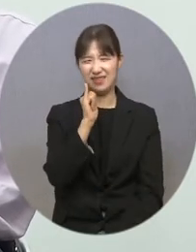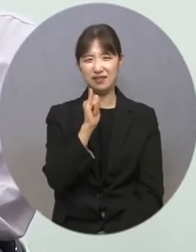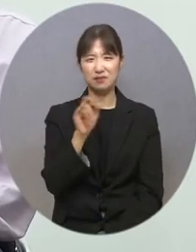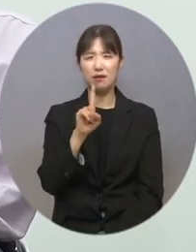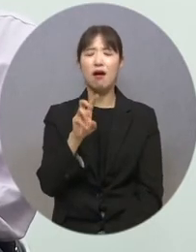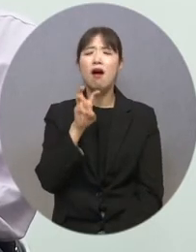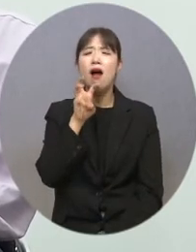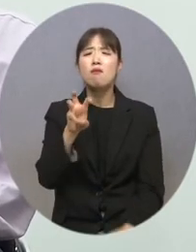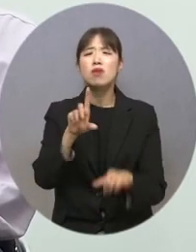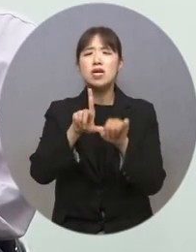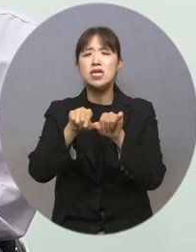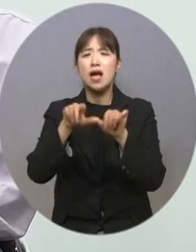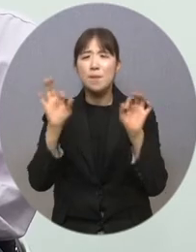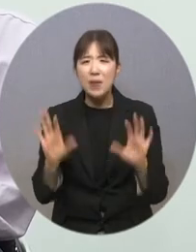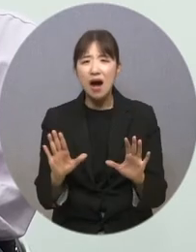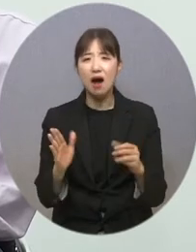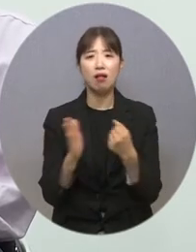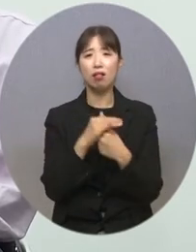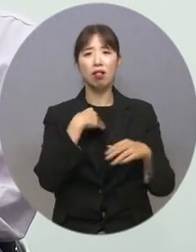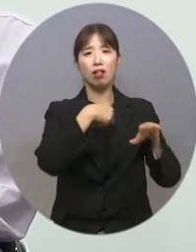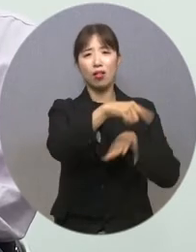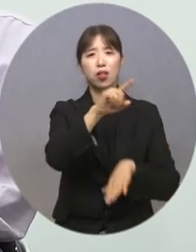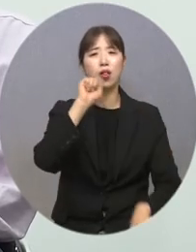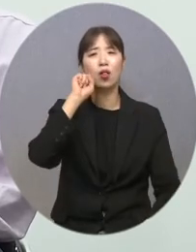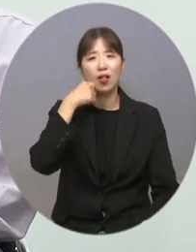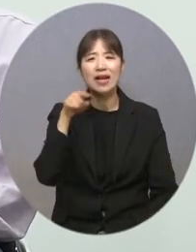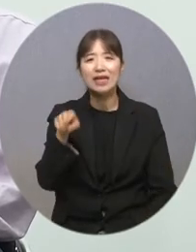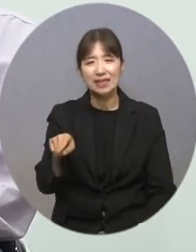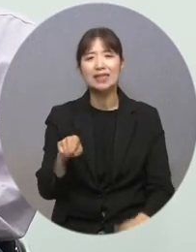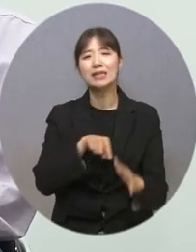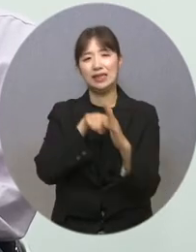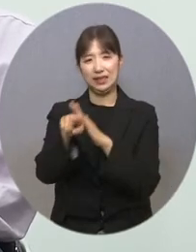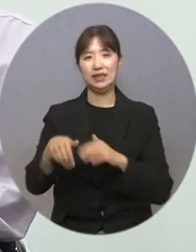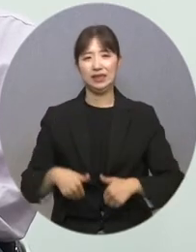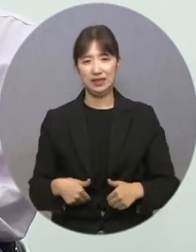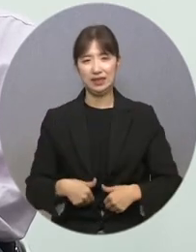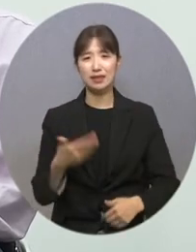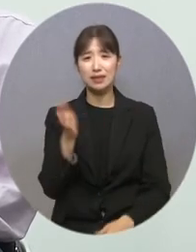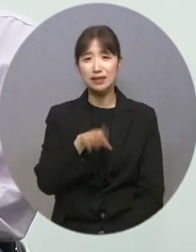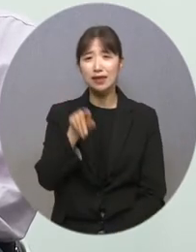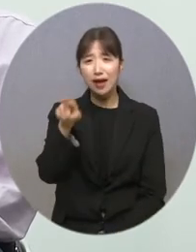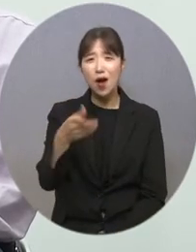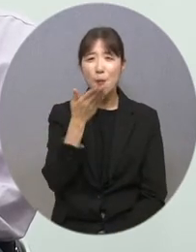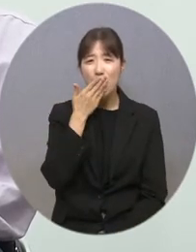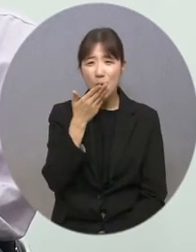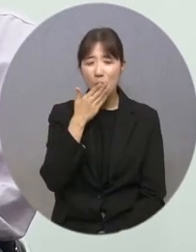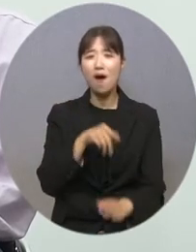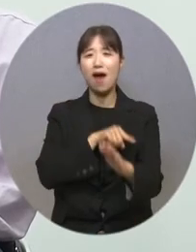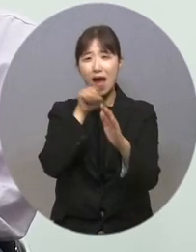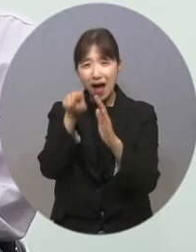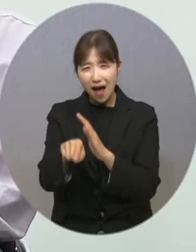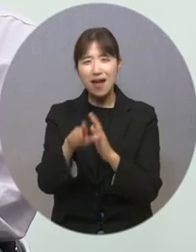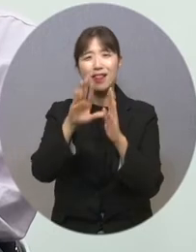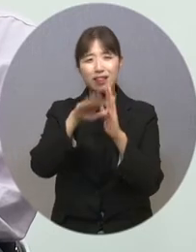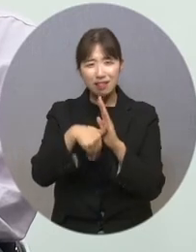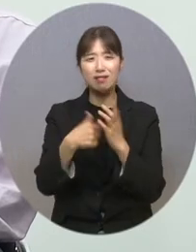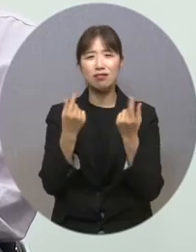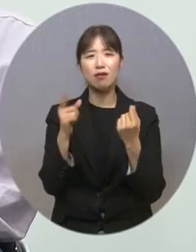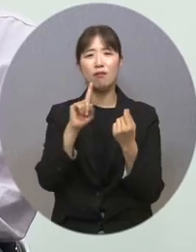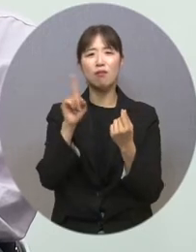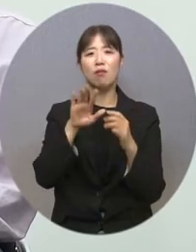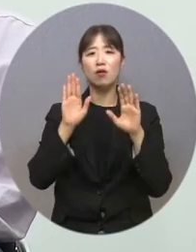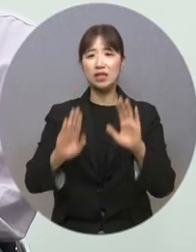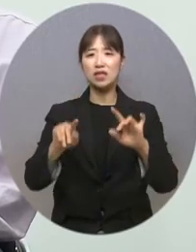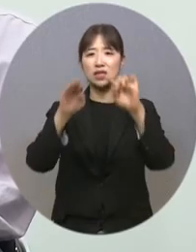30분 받기 시간이었고 이럴 땐 그렇게 빨리 해결해야 하는게 좋은데 사실 학식 1 먹으로 내려가도 학식이 일을 다